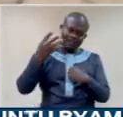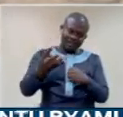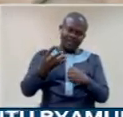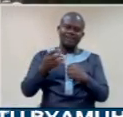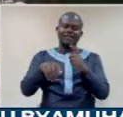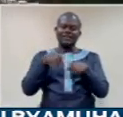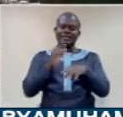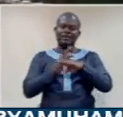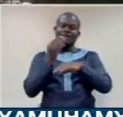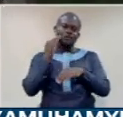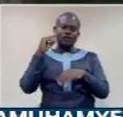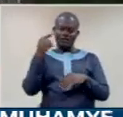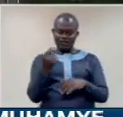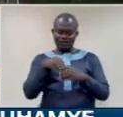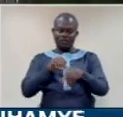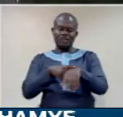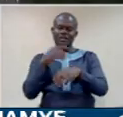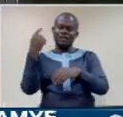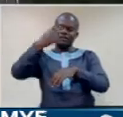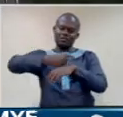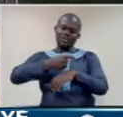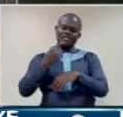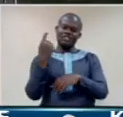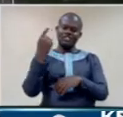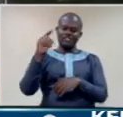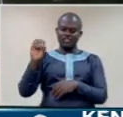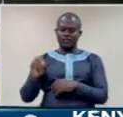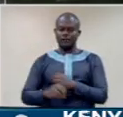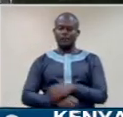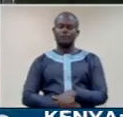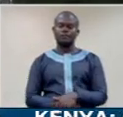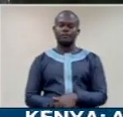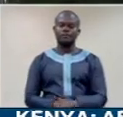abasaga miliyoni imwe mu gihe cy'iminsi 100 kwizera Bosco mu mujyi wa Kigali